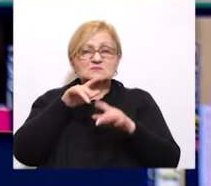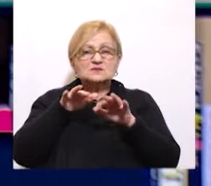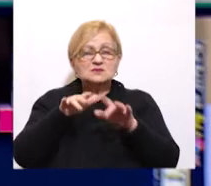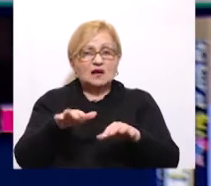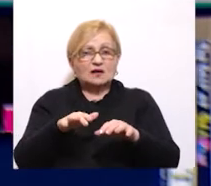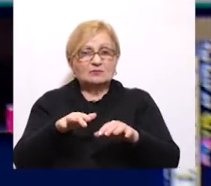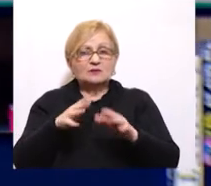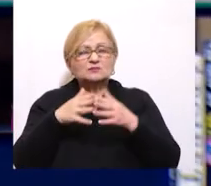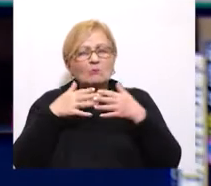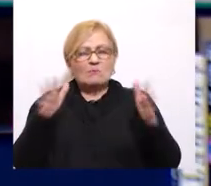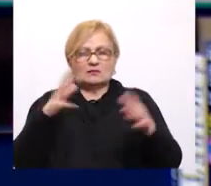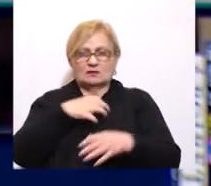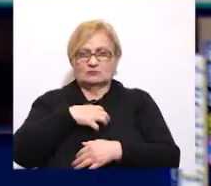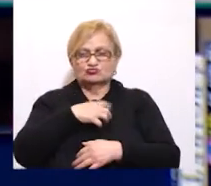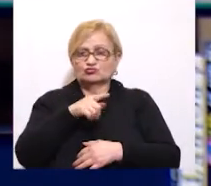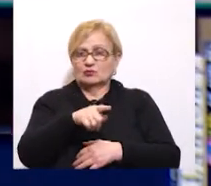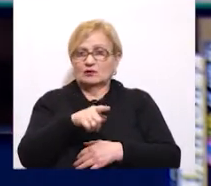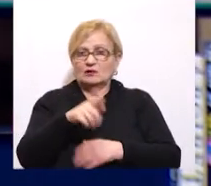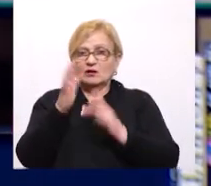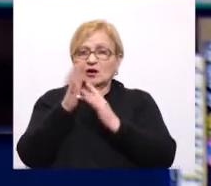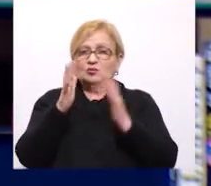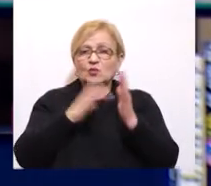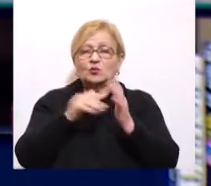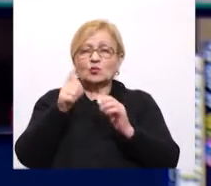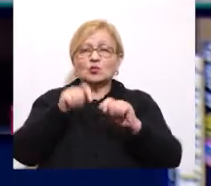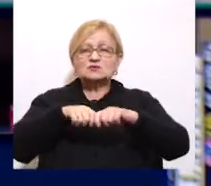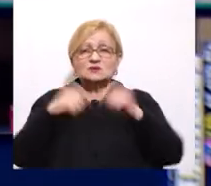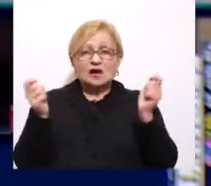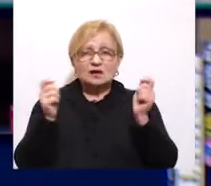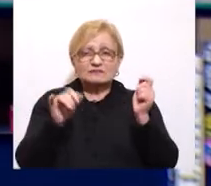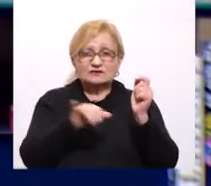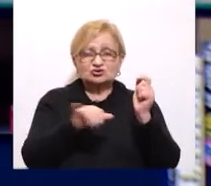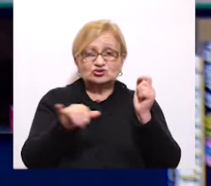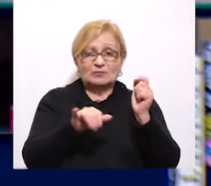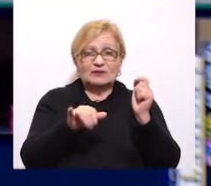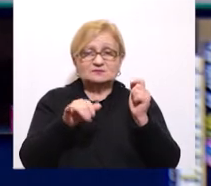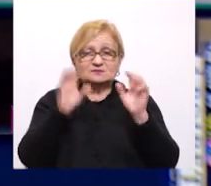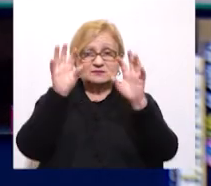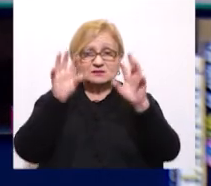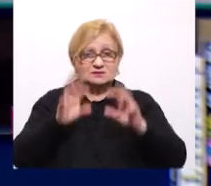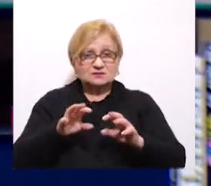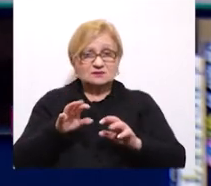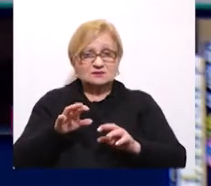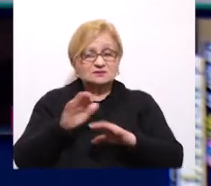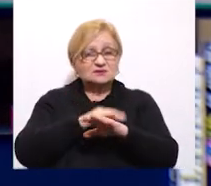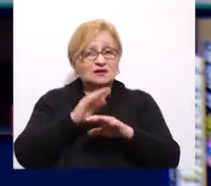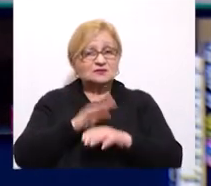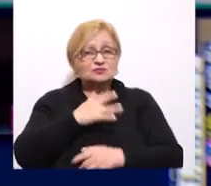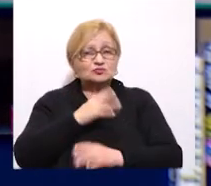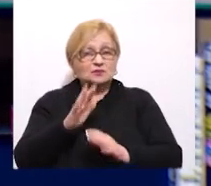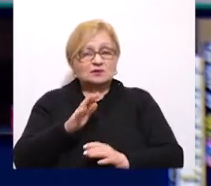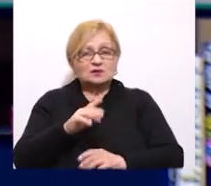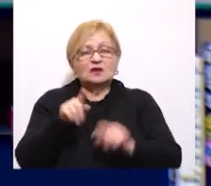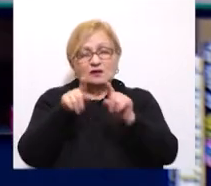უნდა აღიაროს, როგორც იესომ დაარღვია შაბათის წესი სიკეთის სახელით. თორნიკეც